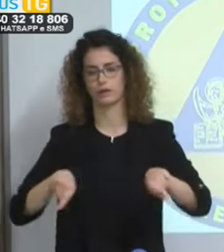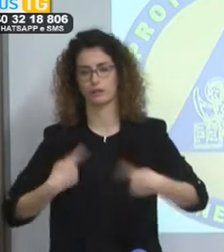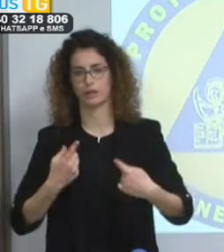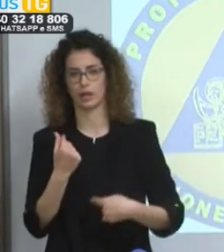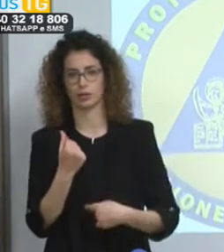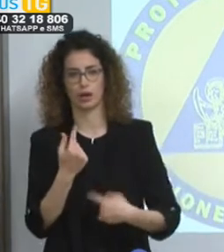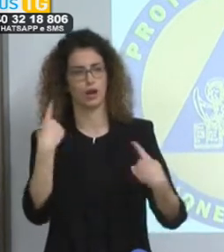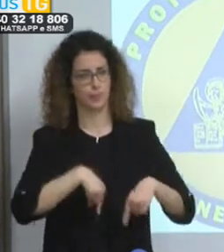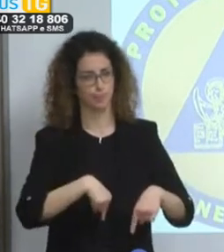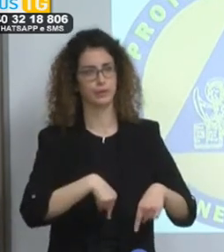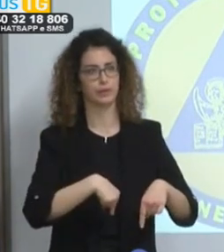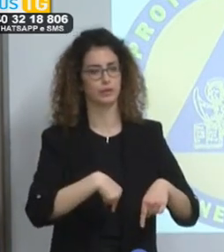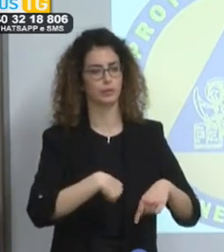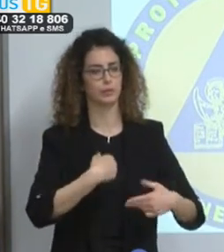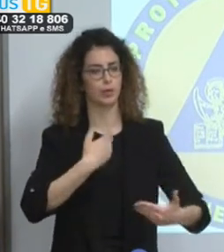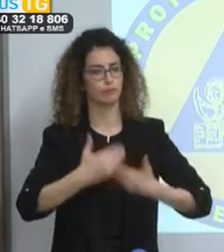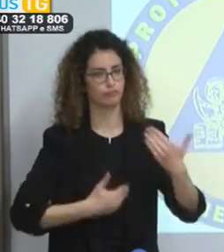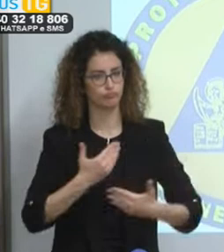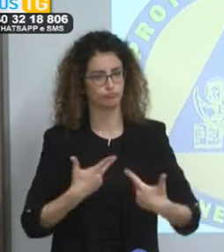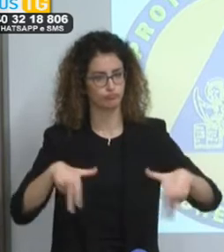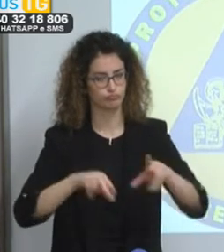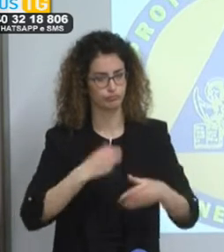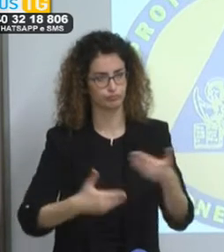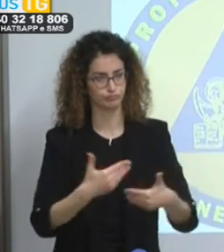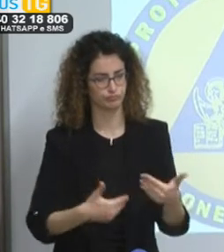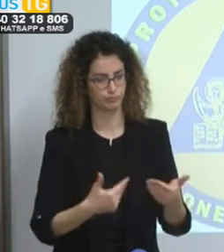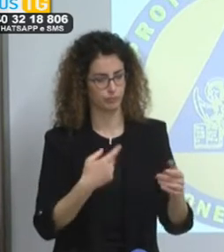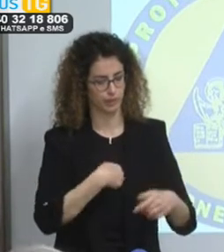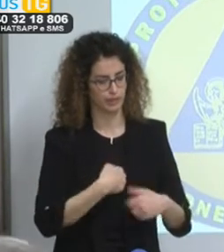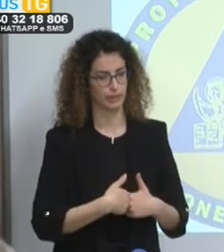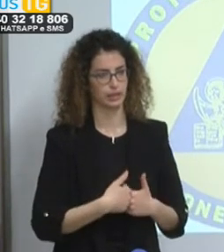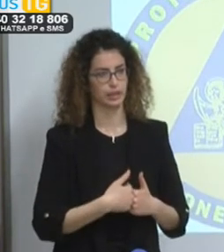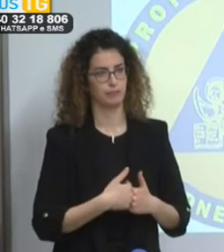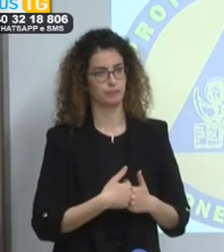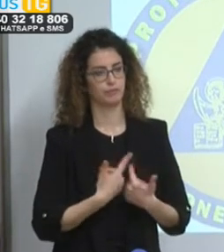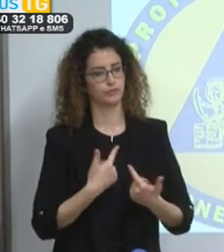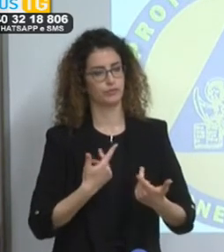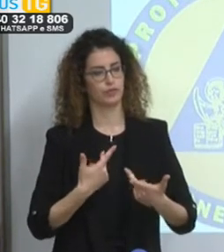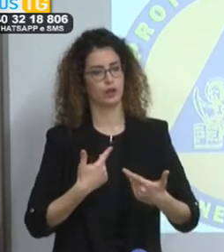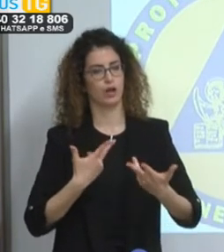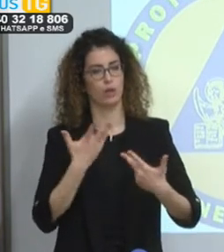A proposito di ripartenza, Presidente, allora si parla di ripartire. Lei